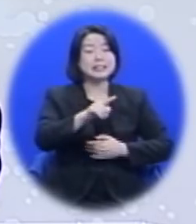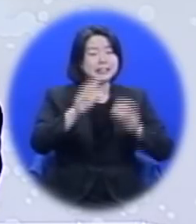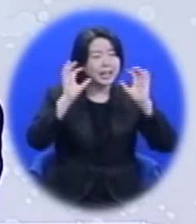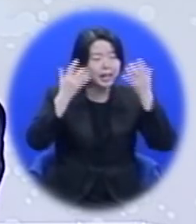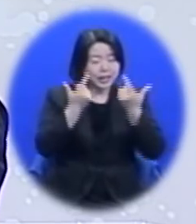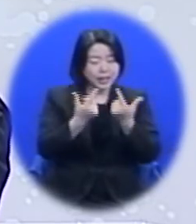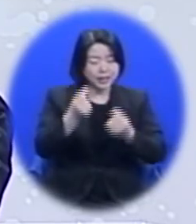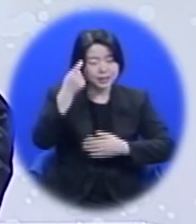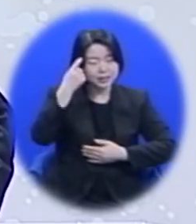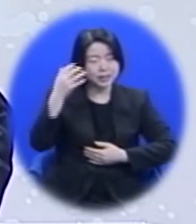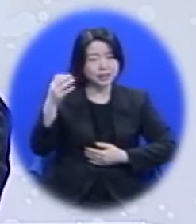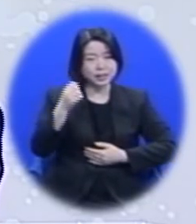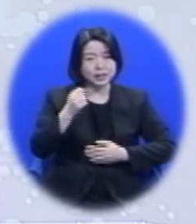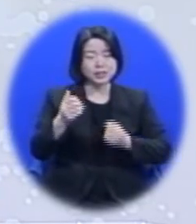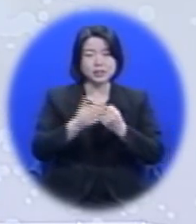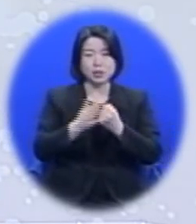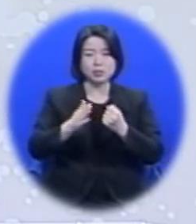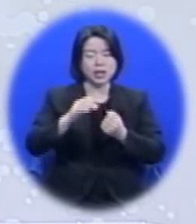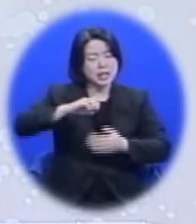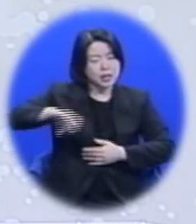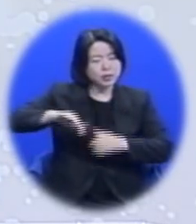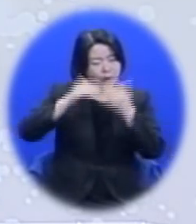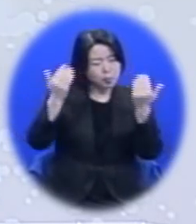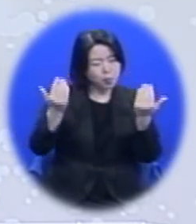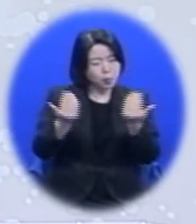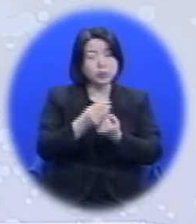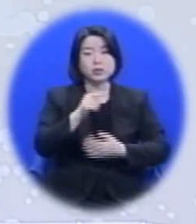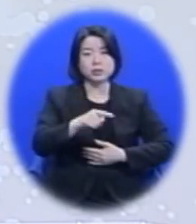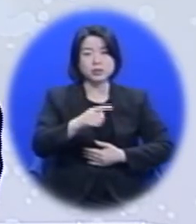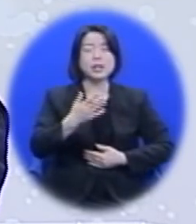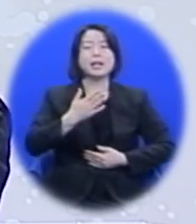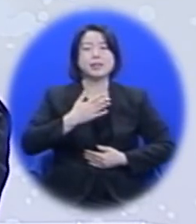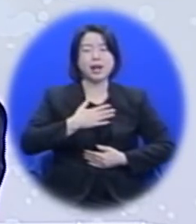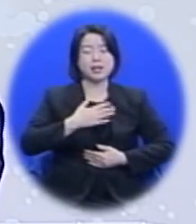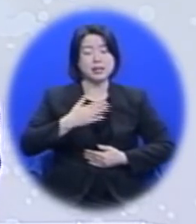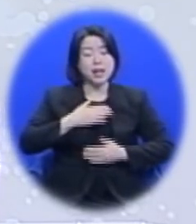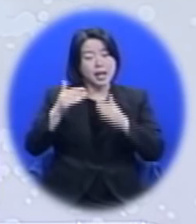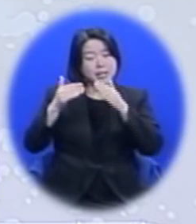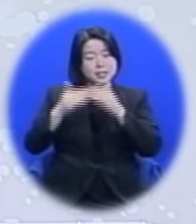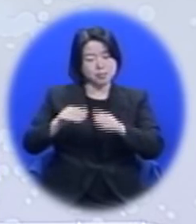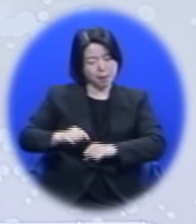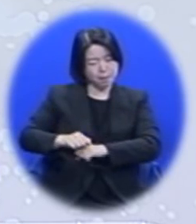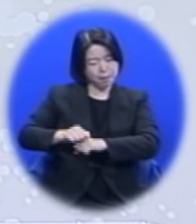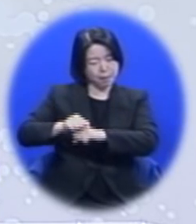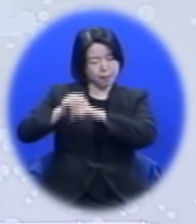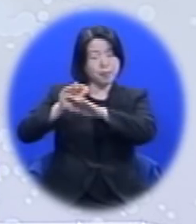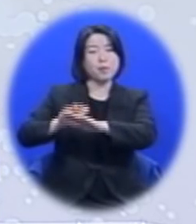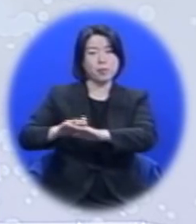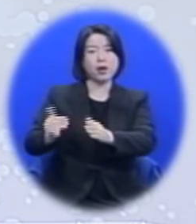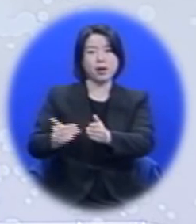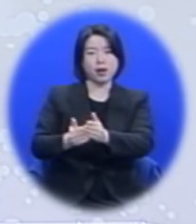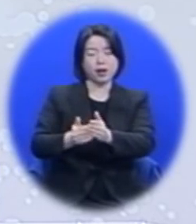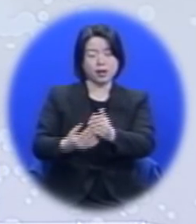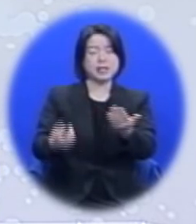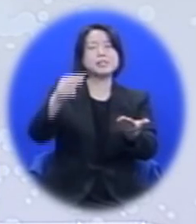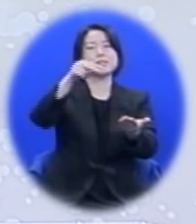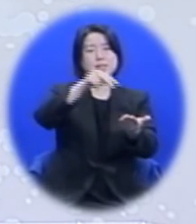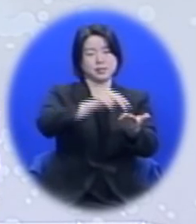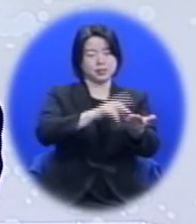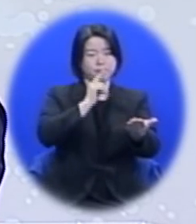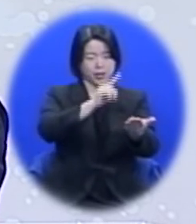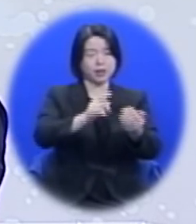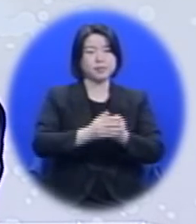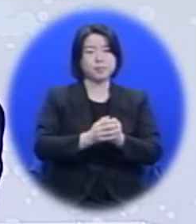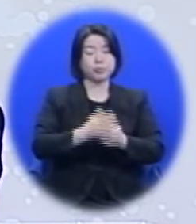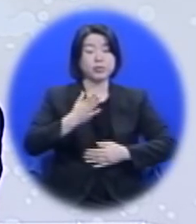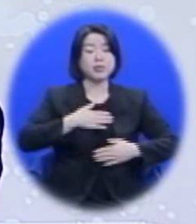같은 생각으로 잃어버렸다 여긴 모든 것을 나는 내 집에 쌓아두었노라. 일어나라.